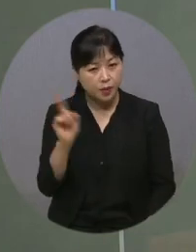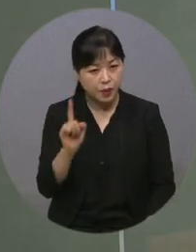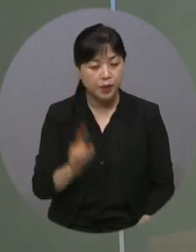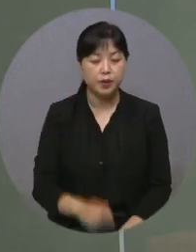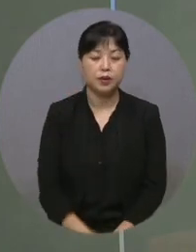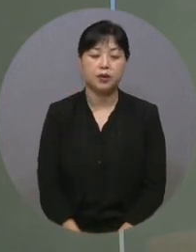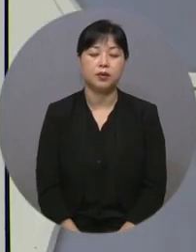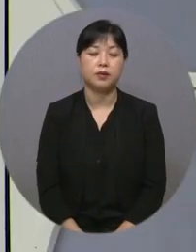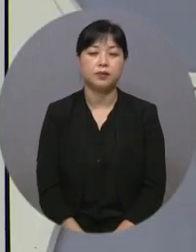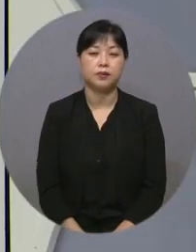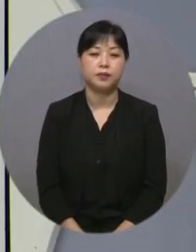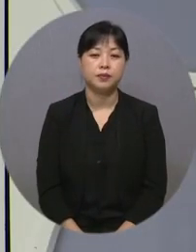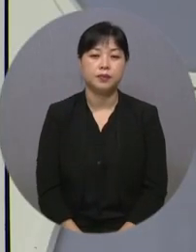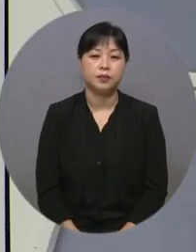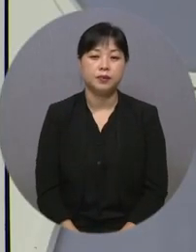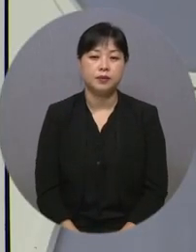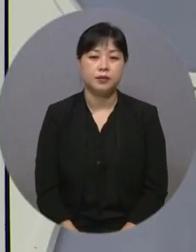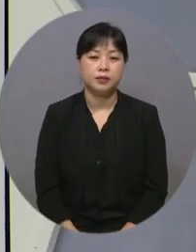수 있을까요?